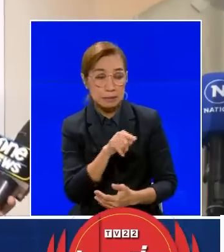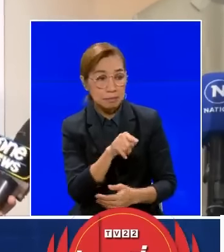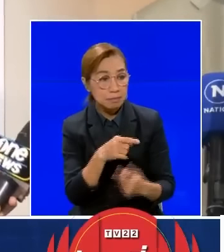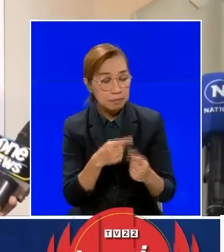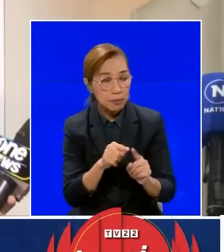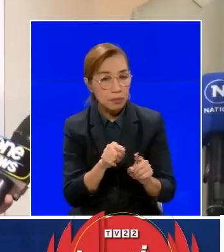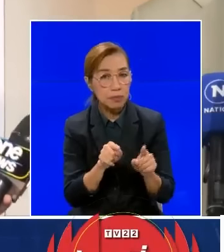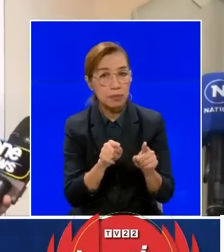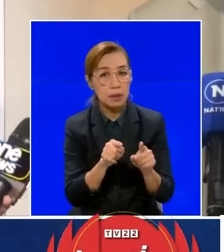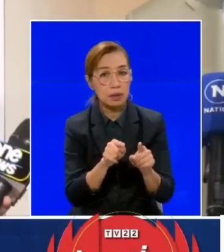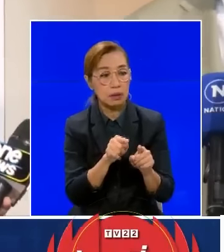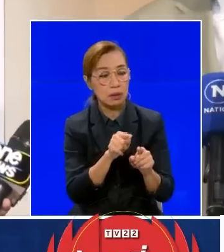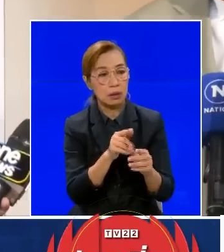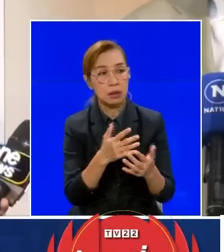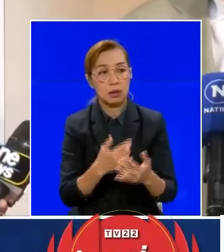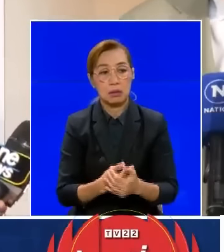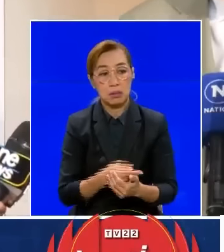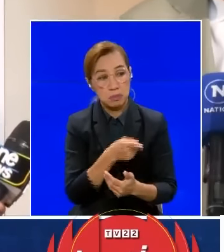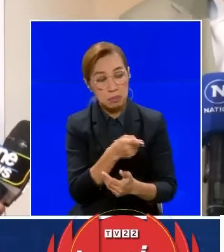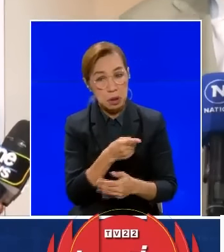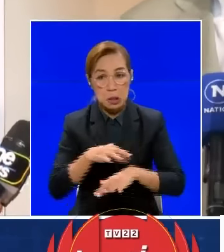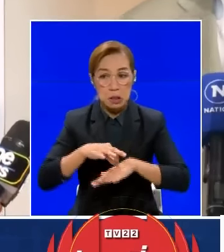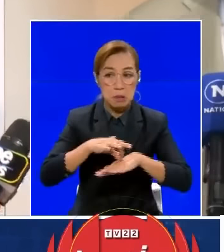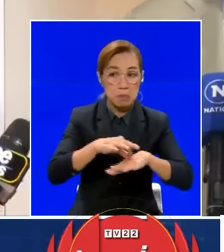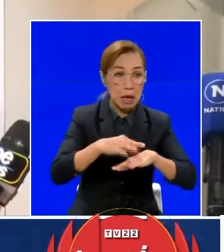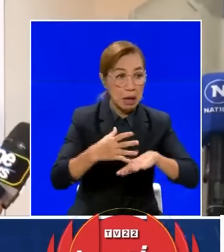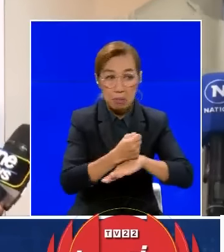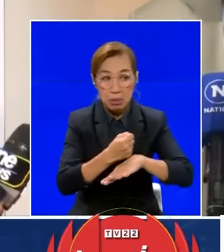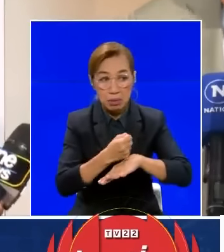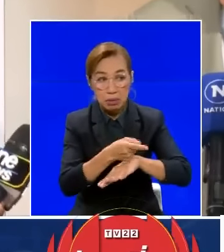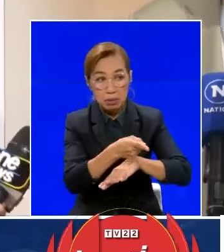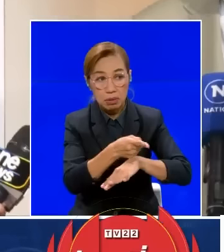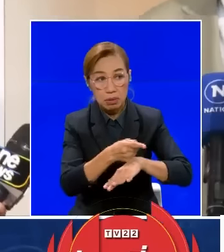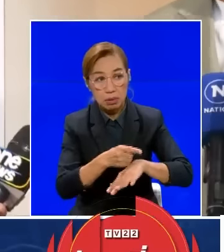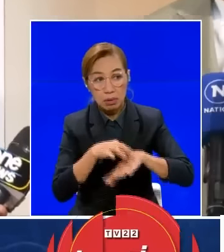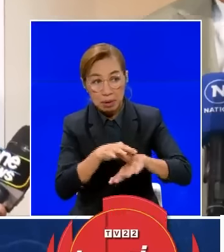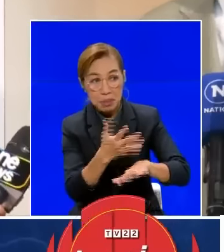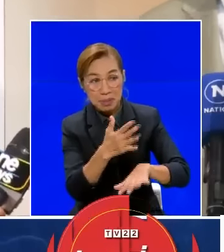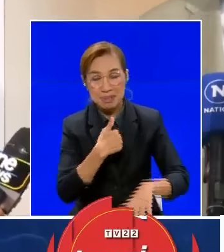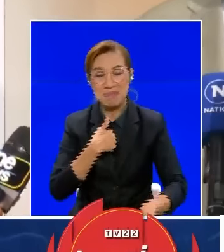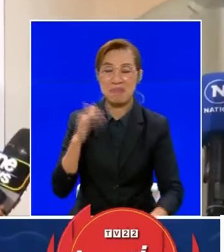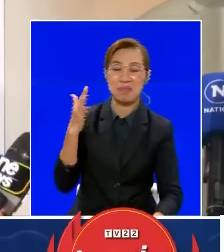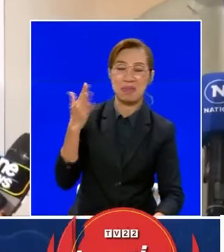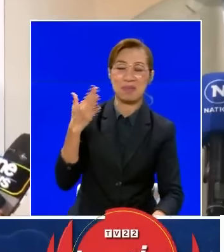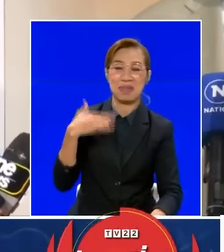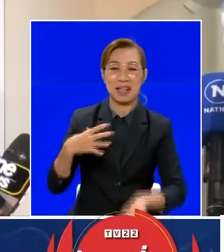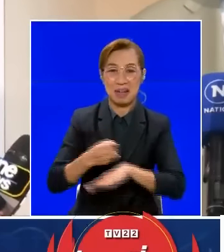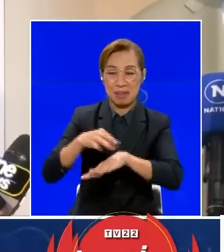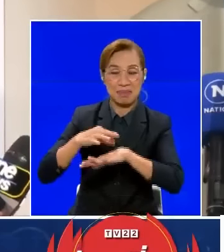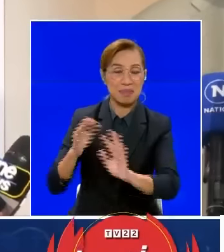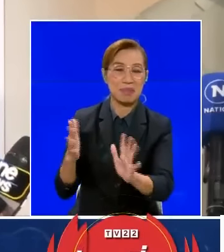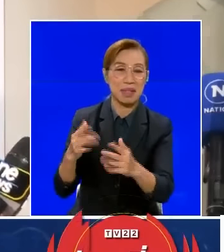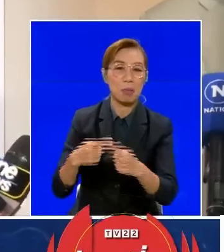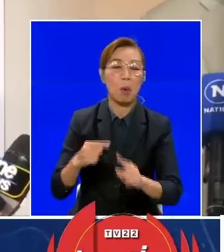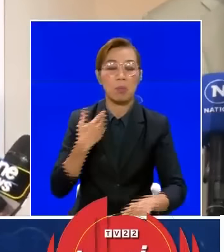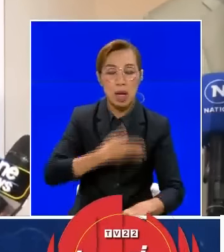งขั้นที่จะรับตำแหน่งอื่นทางการเมืองนะอาจารย ์ไม่มีครับ ผมบอกผมสุขภา